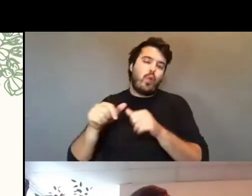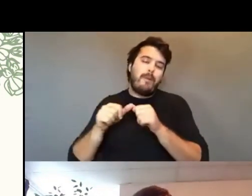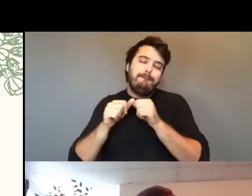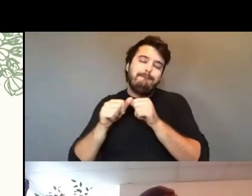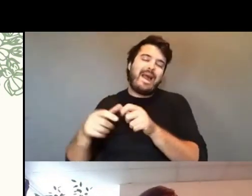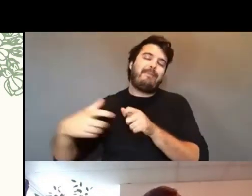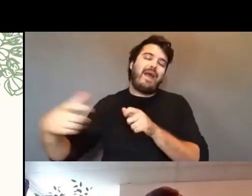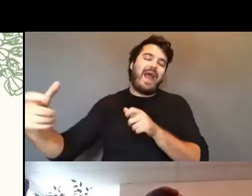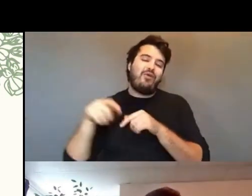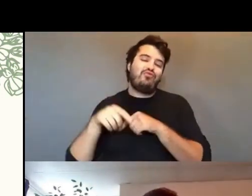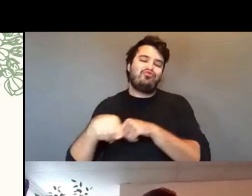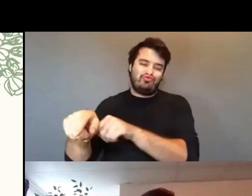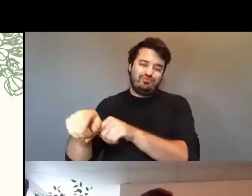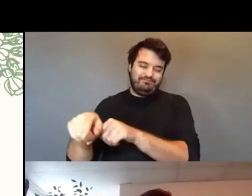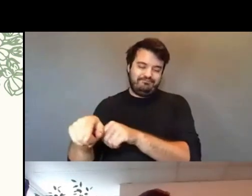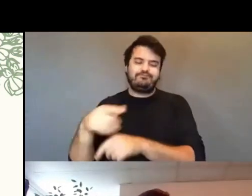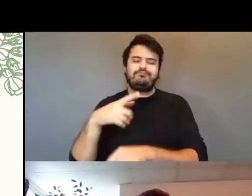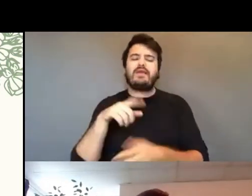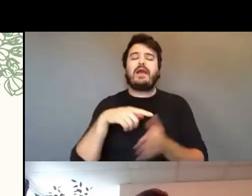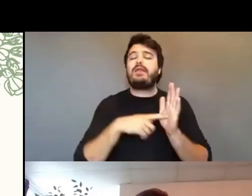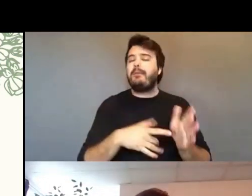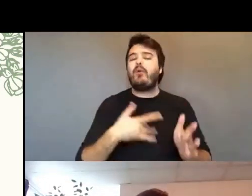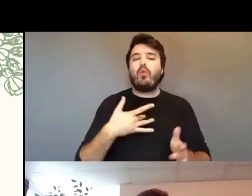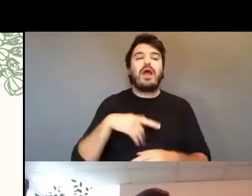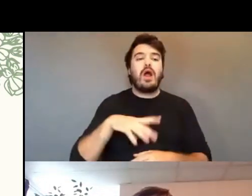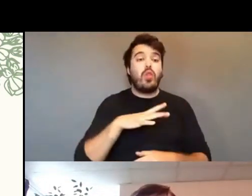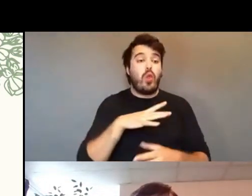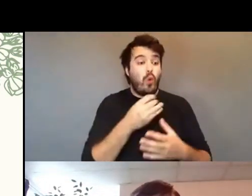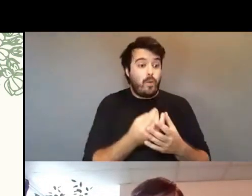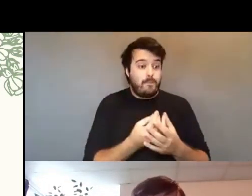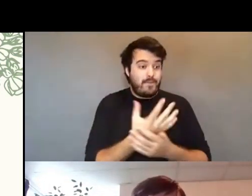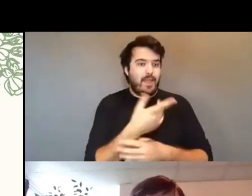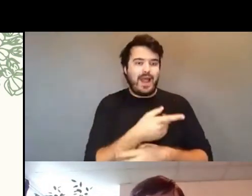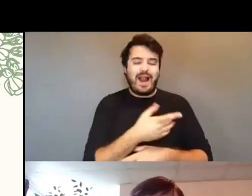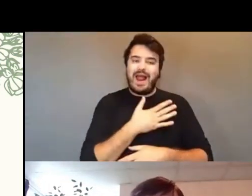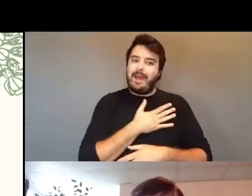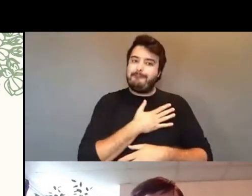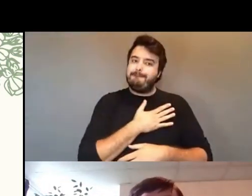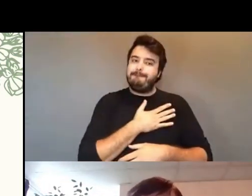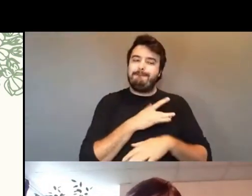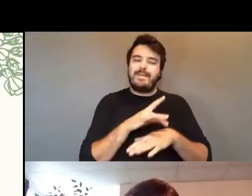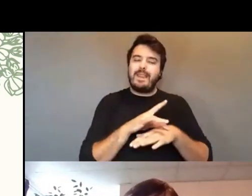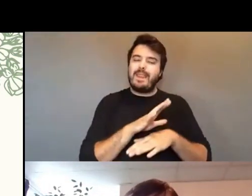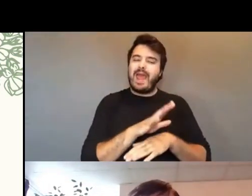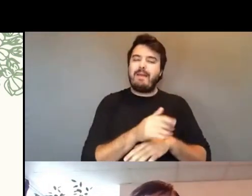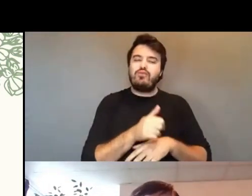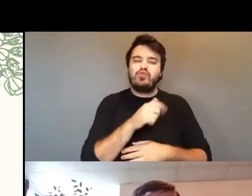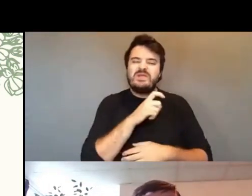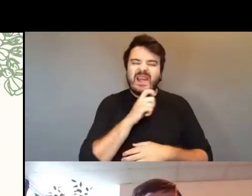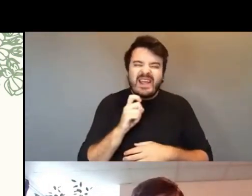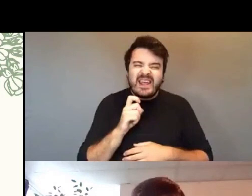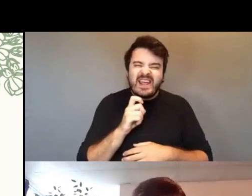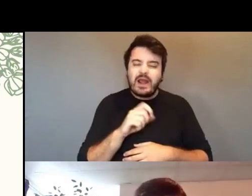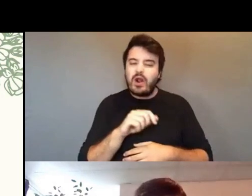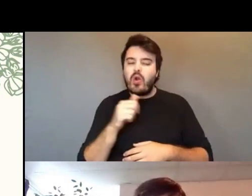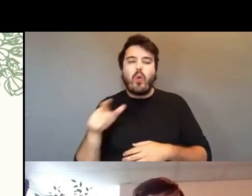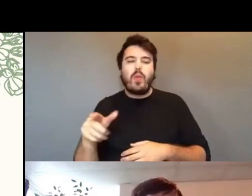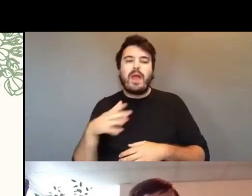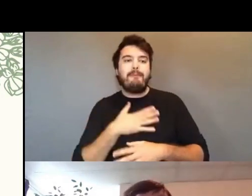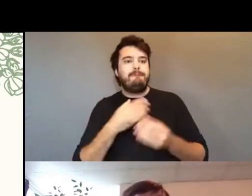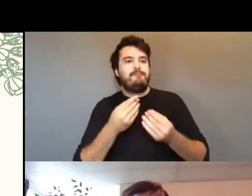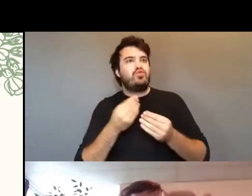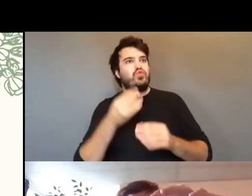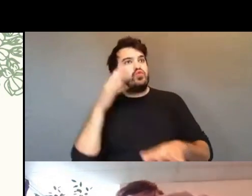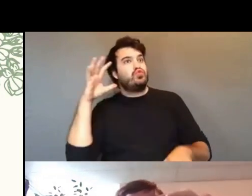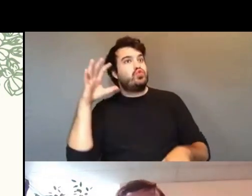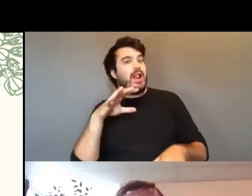est conscient qu'il y a certaines plantes qui aiment les terres plus secs, qui aiment beaucoup le soleil. Eh